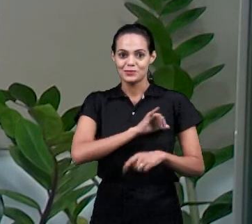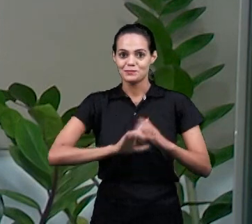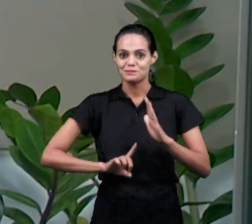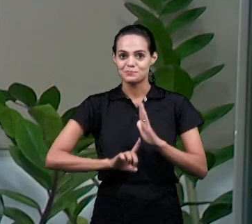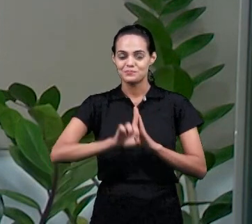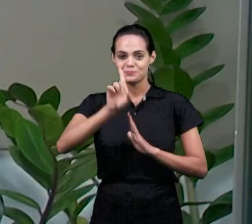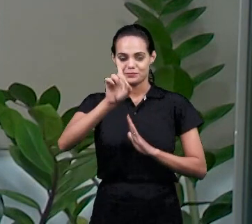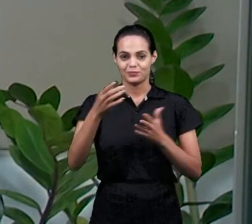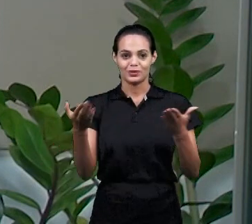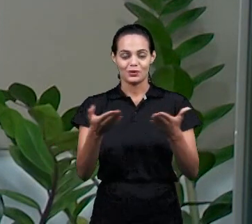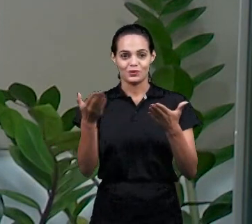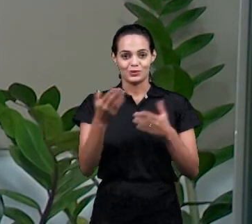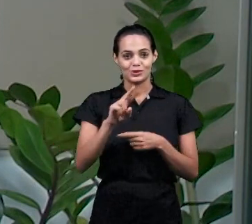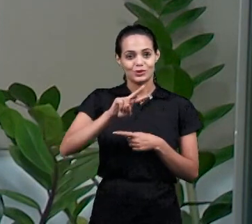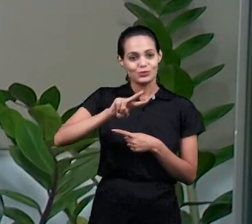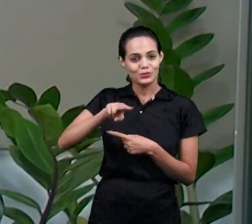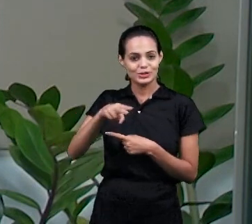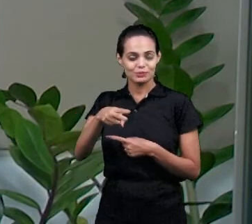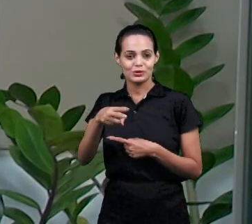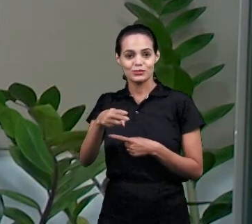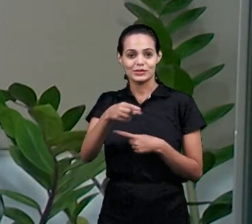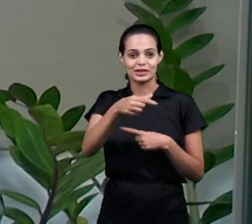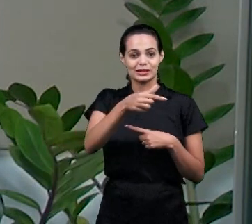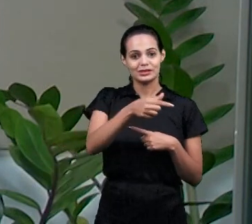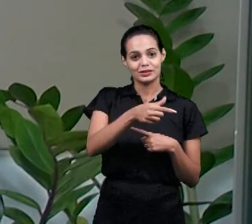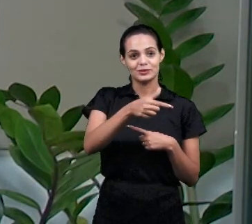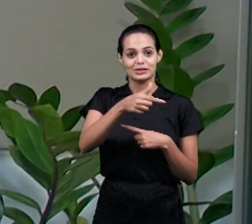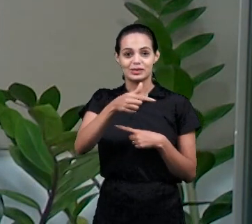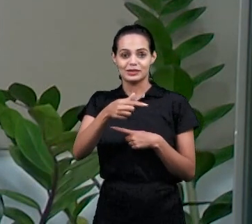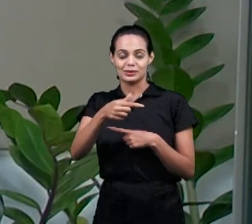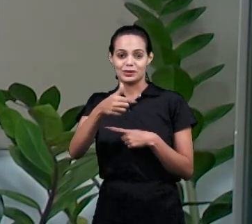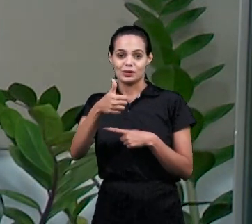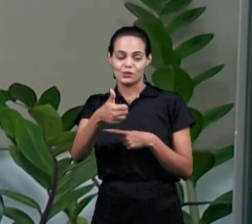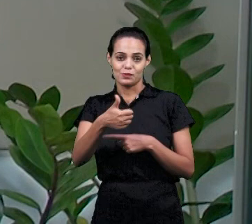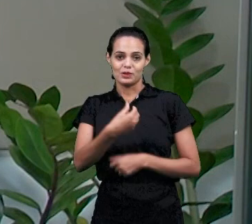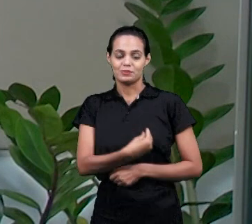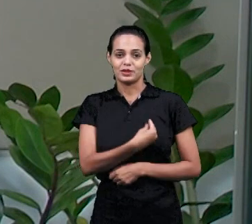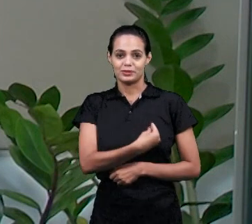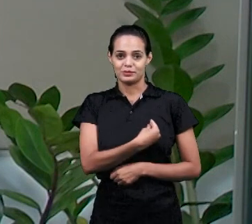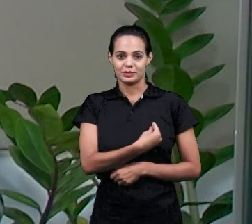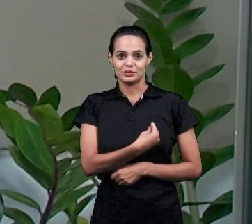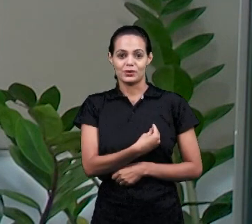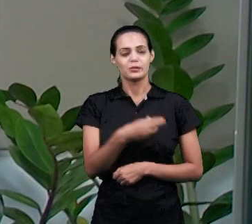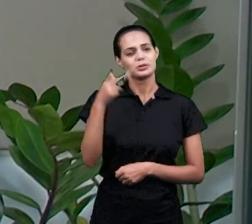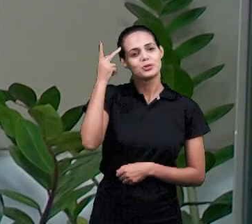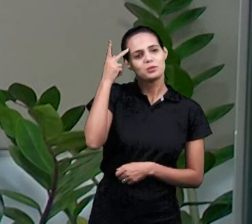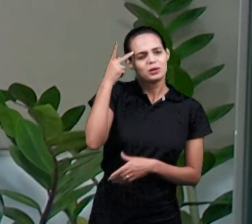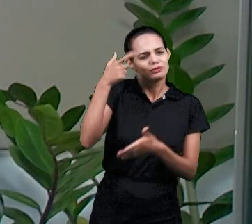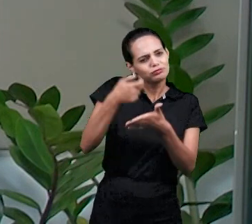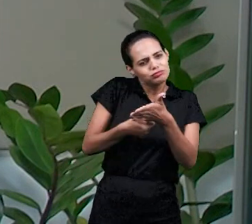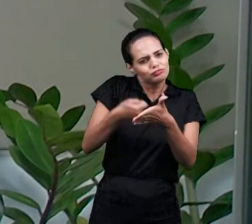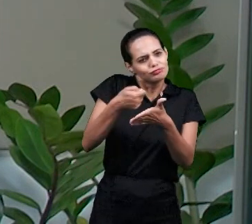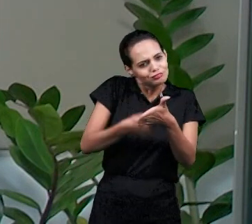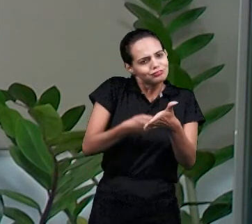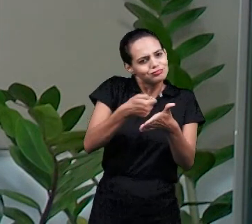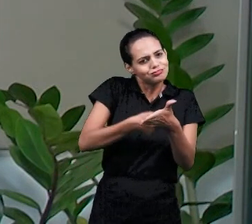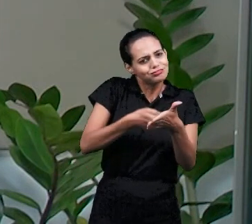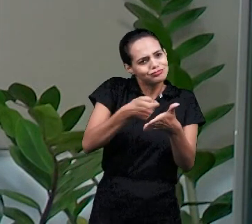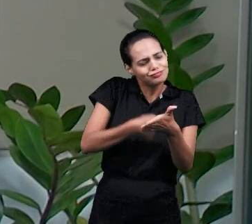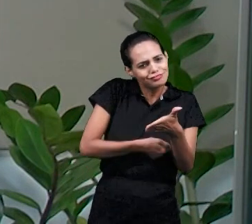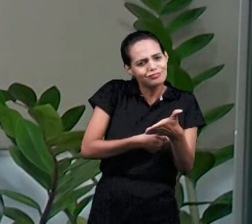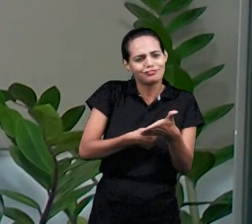avons 2261 participations. São Paulo a bataillé, est resté avec la